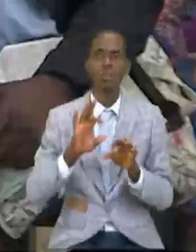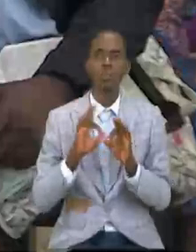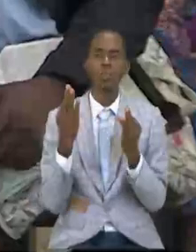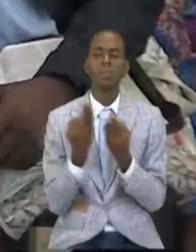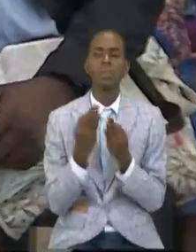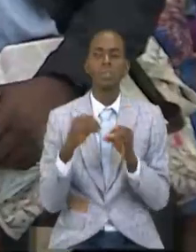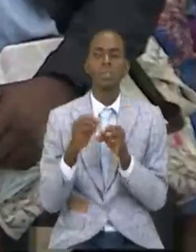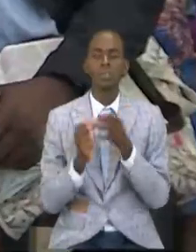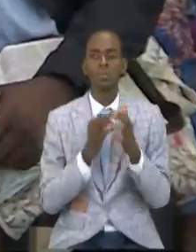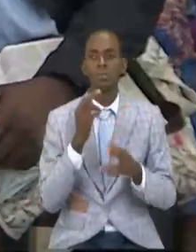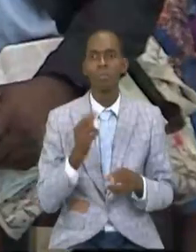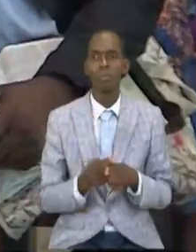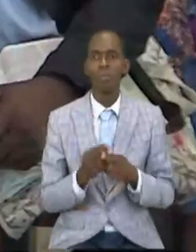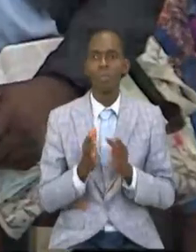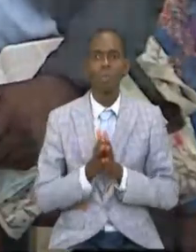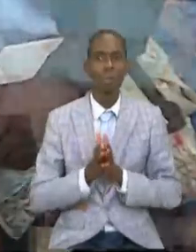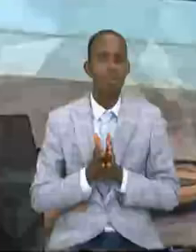famille.